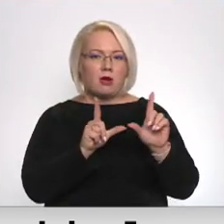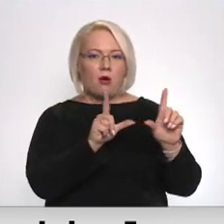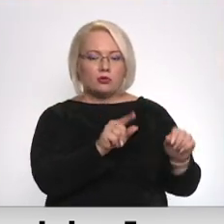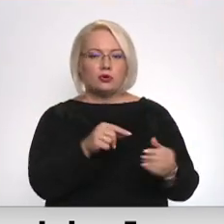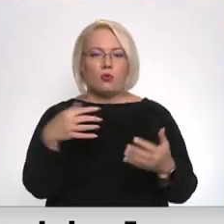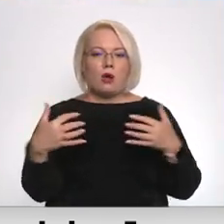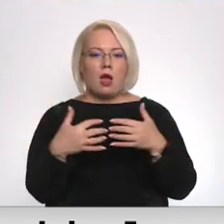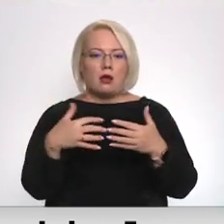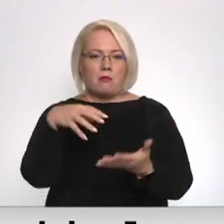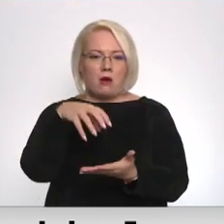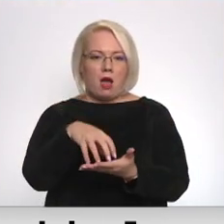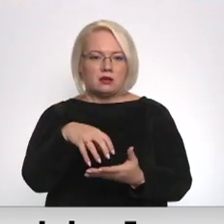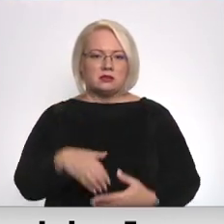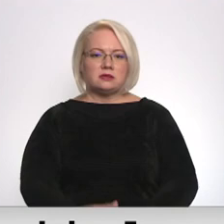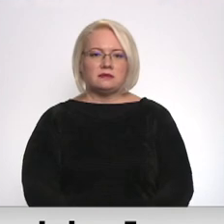bāzes.